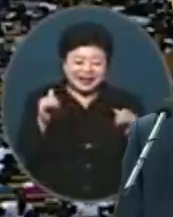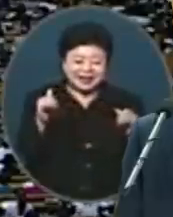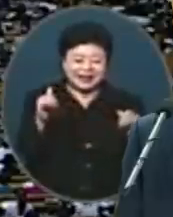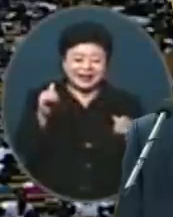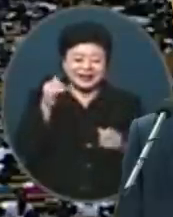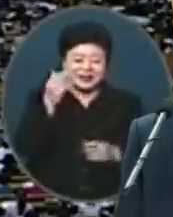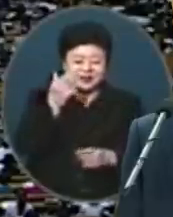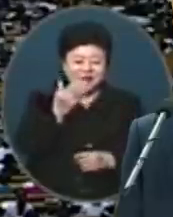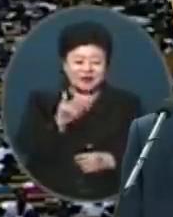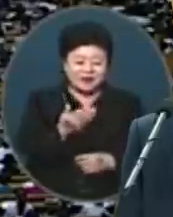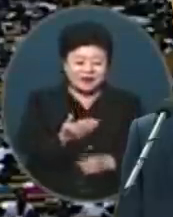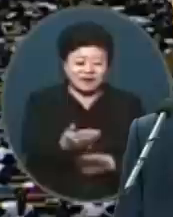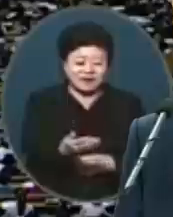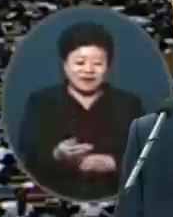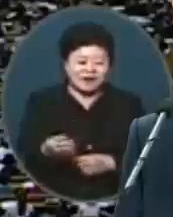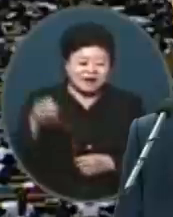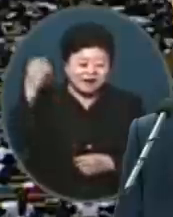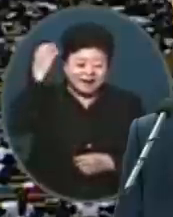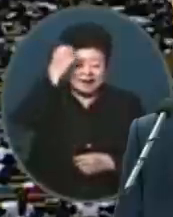자여